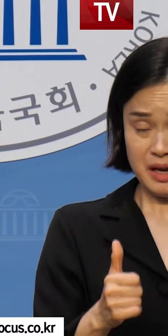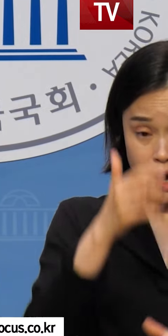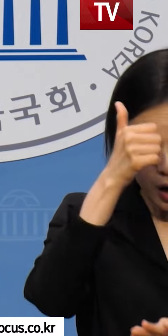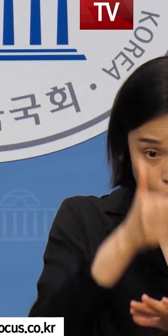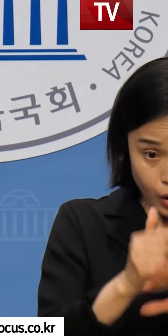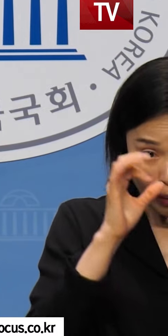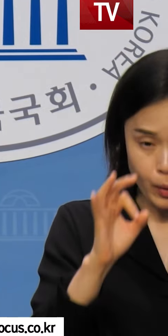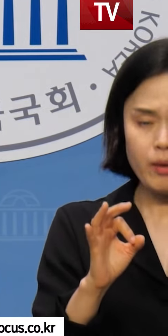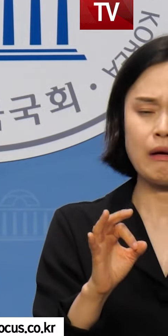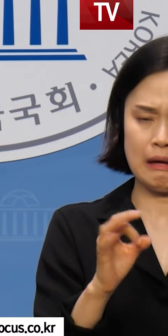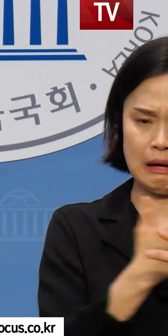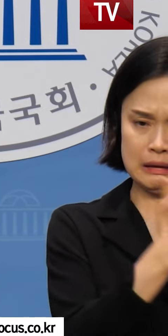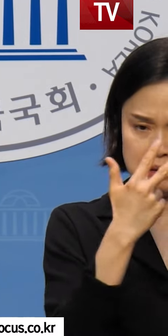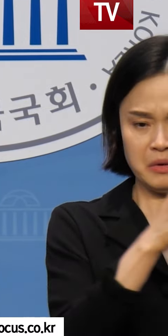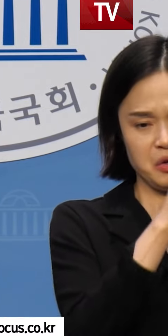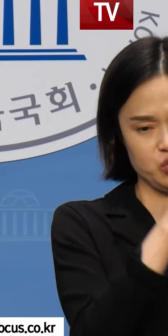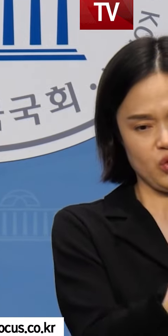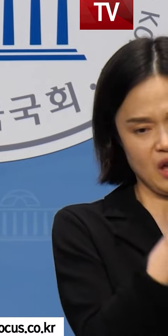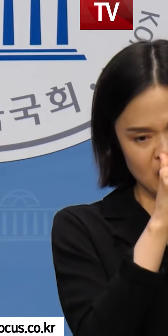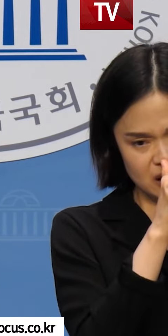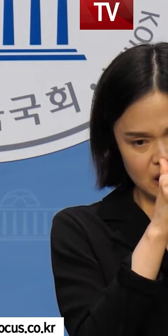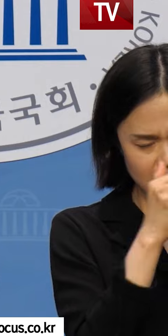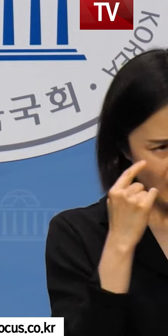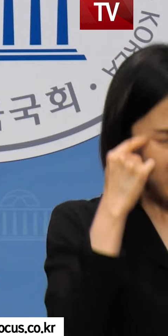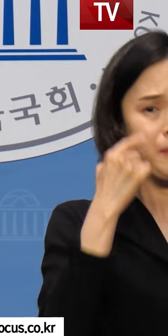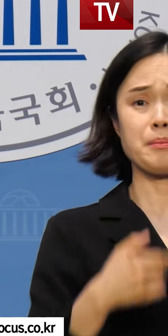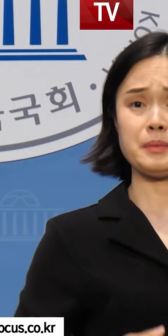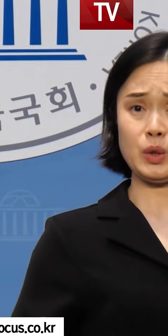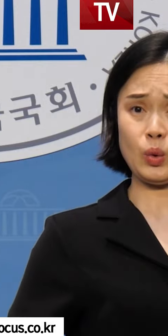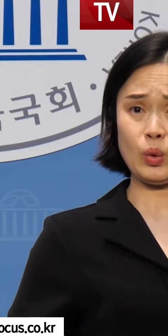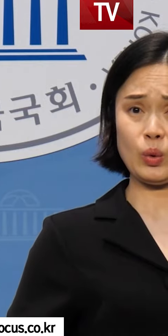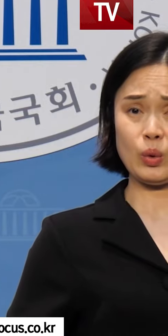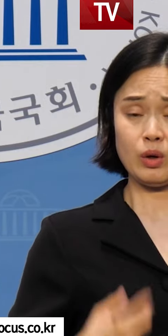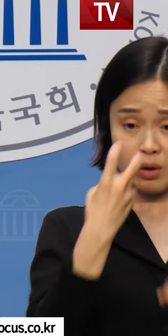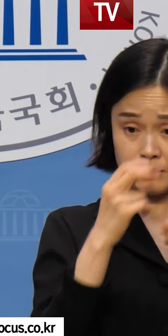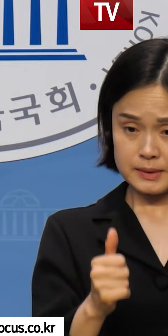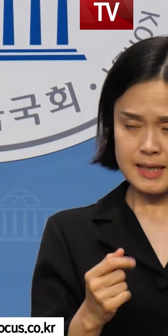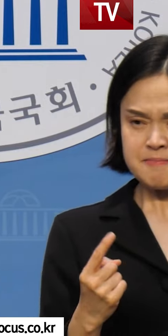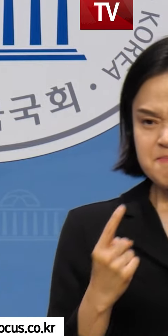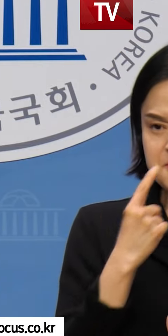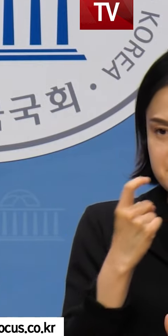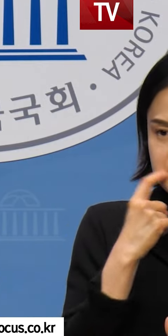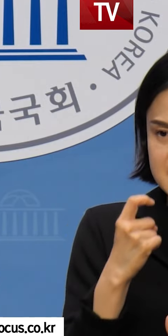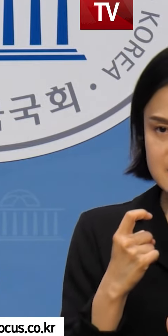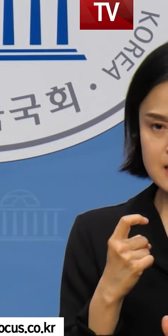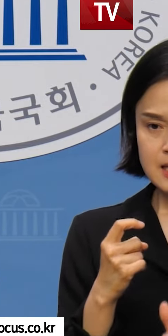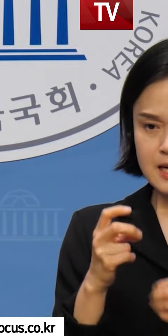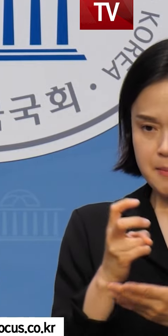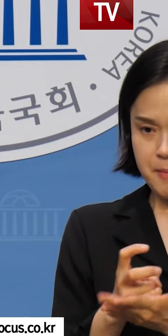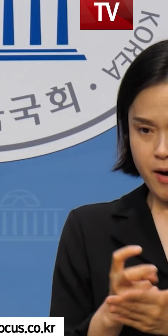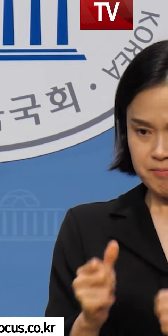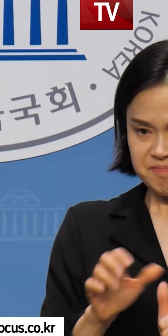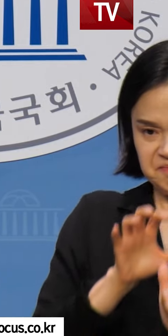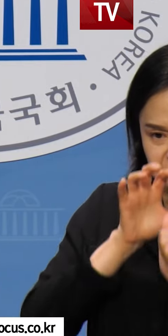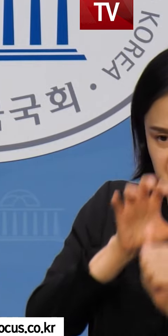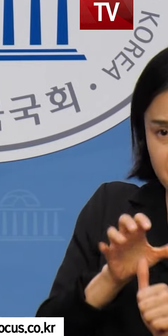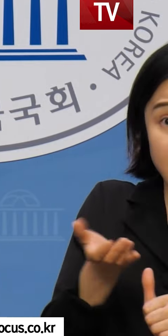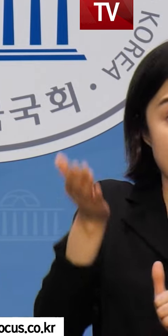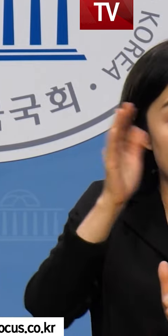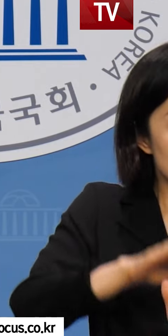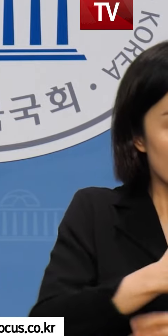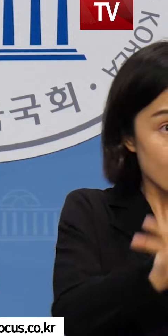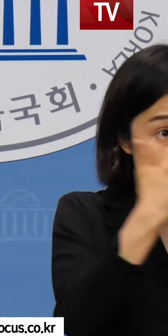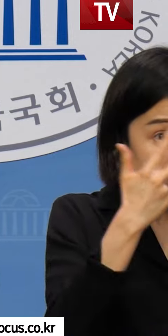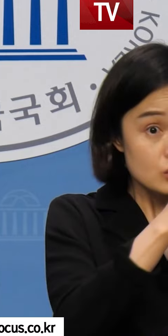합니다. 검사를 탄핵하고 사법부를 압박한다고 해서 떨어지는 오동나무 잎을